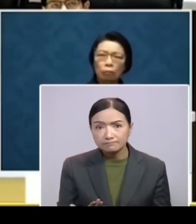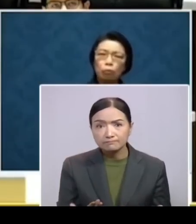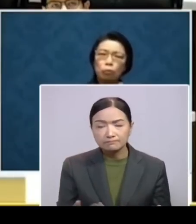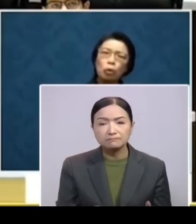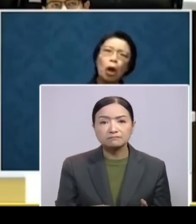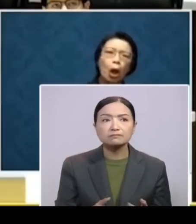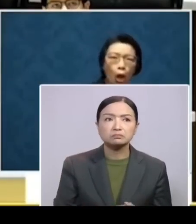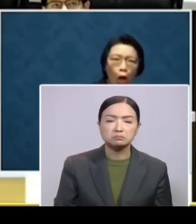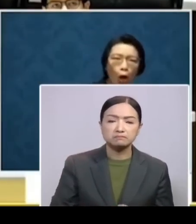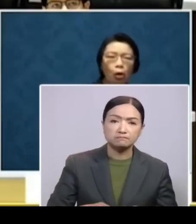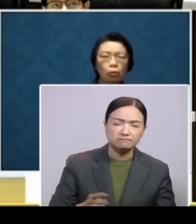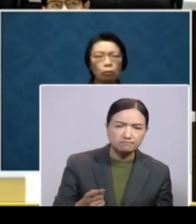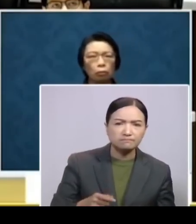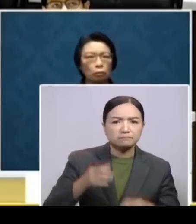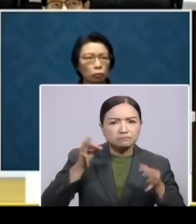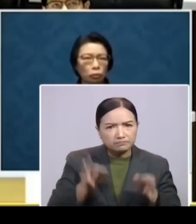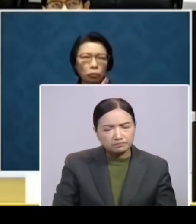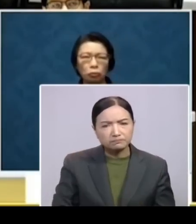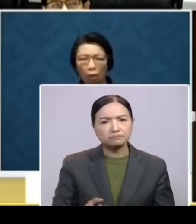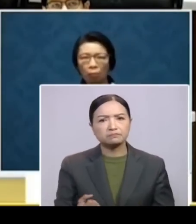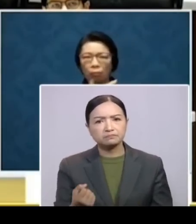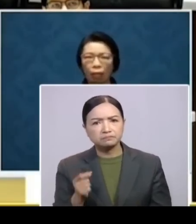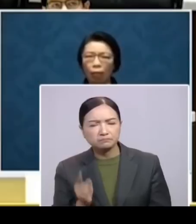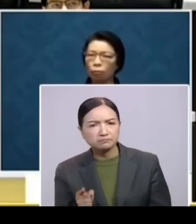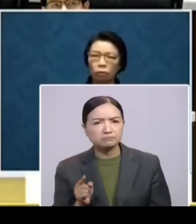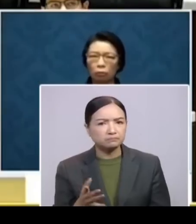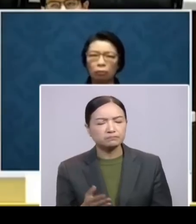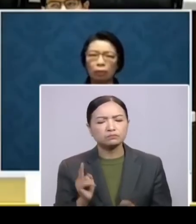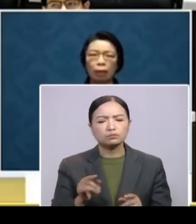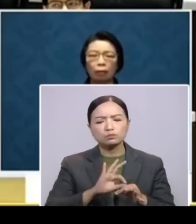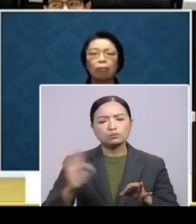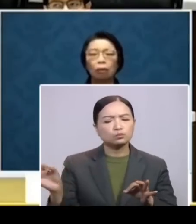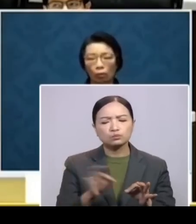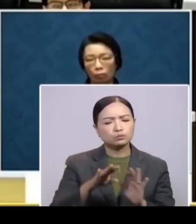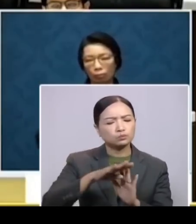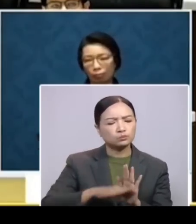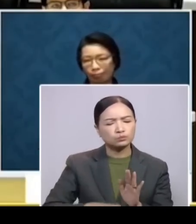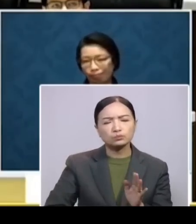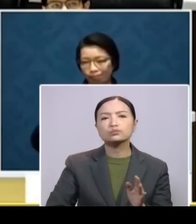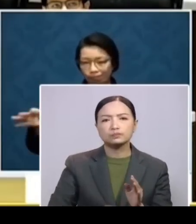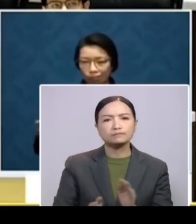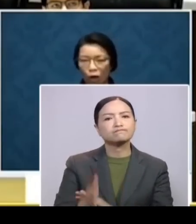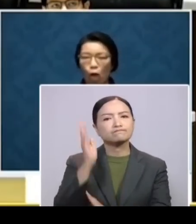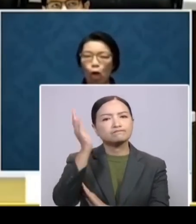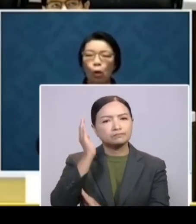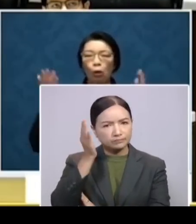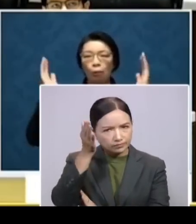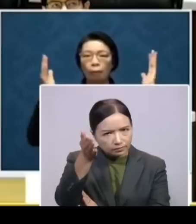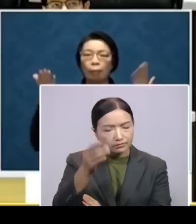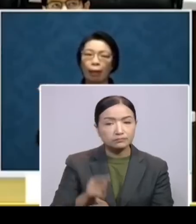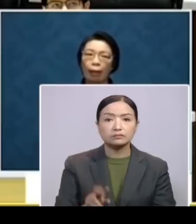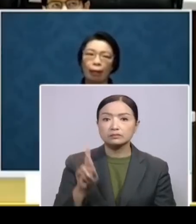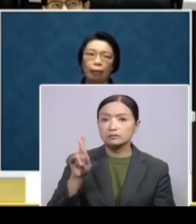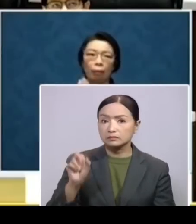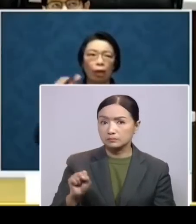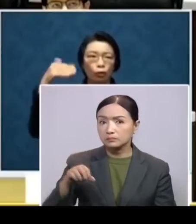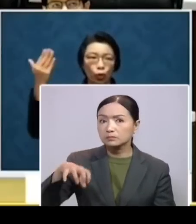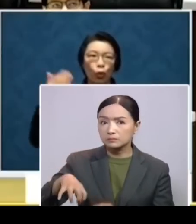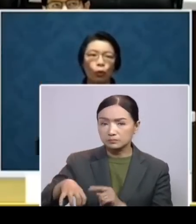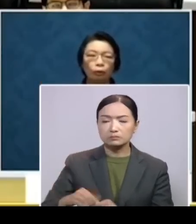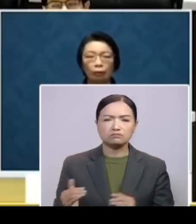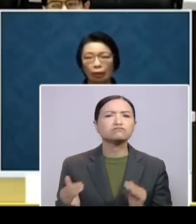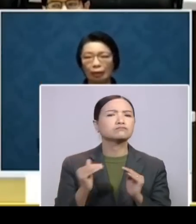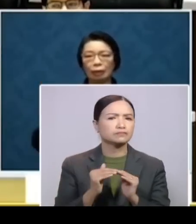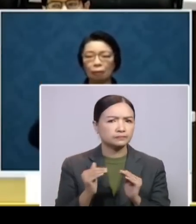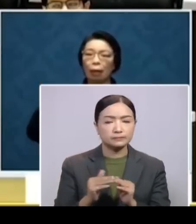เป็นเด็ดขาดหรือไม่เด็ดขาดอย่างไรก็เป็นเนื้อหาที่จะต้องไปว่ากันในการอภิปรายซึ่งรัฐสภานะครับก็มีสิท